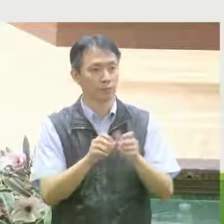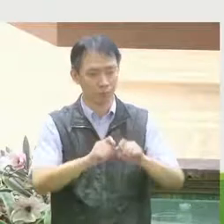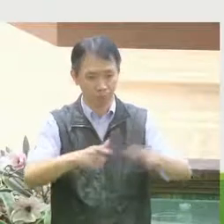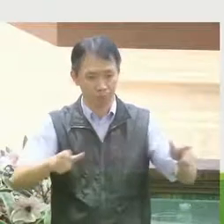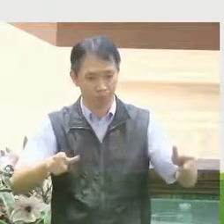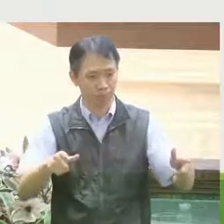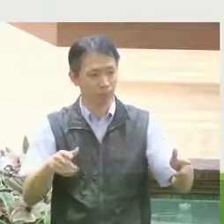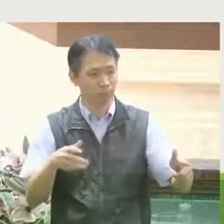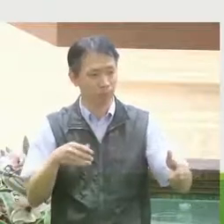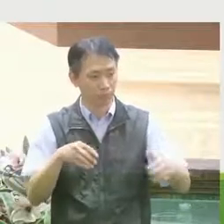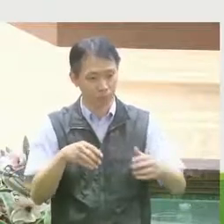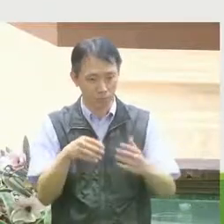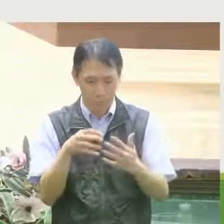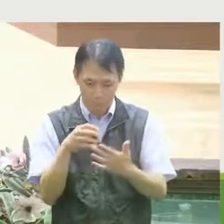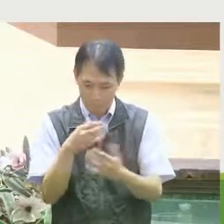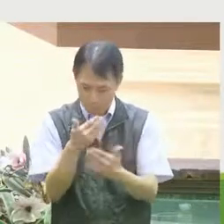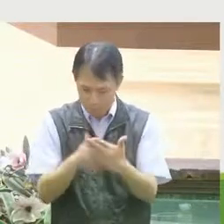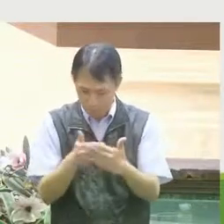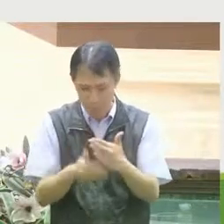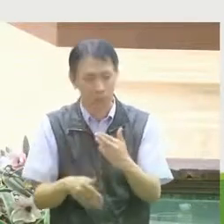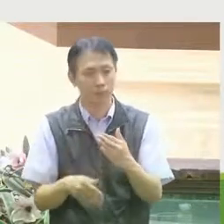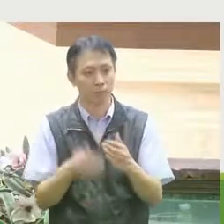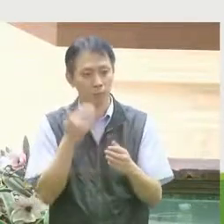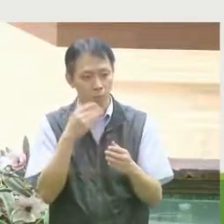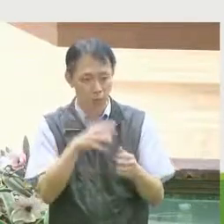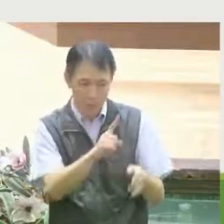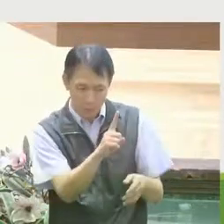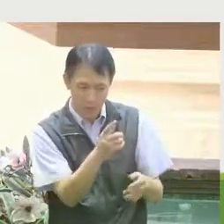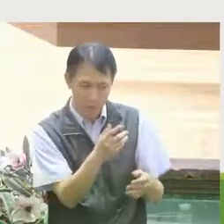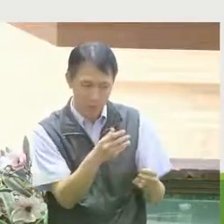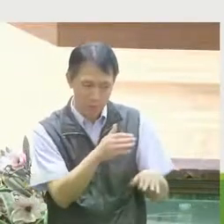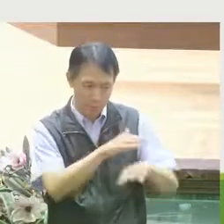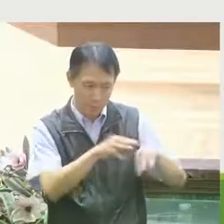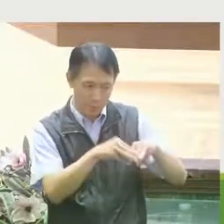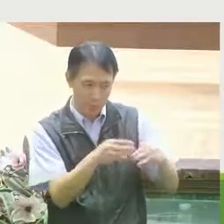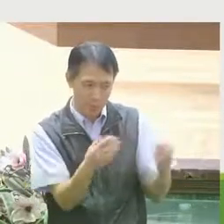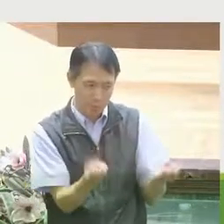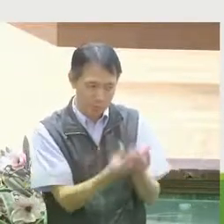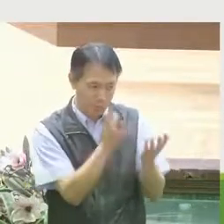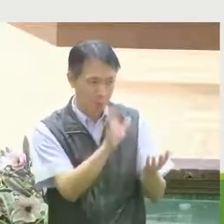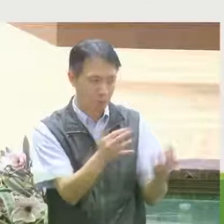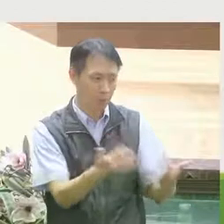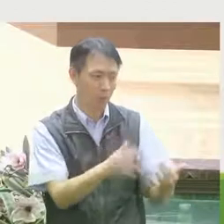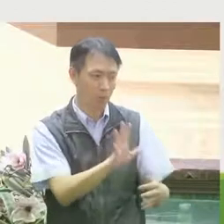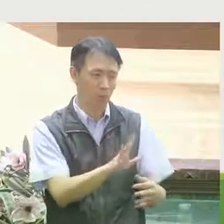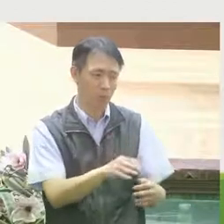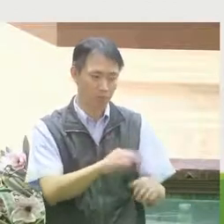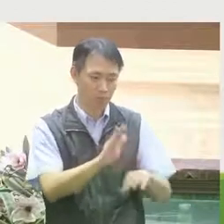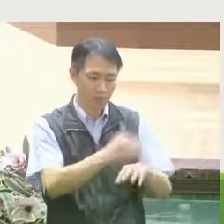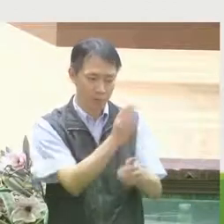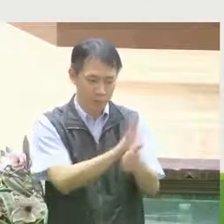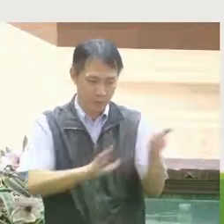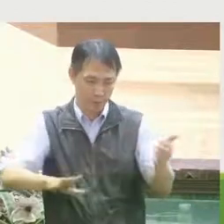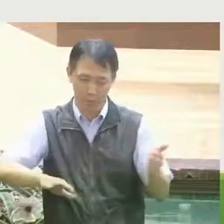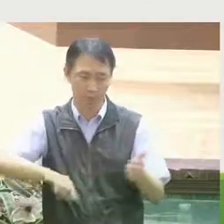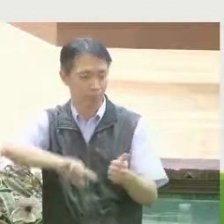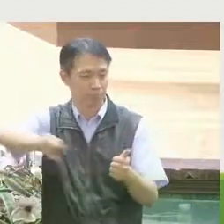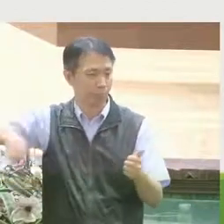面也有加密，万一其中一层出现安全的问题，也不会对整个活动的安全